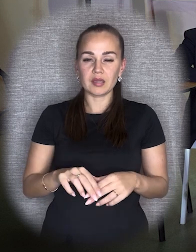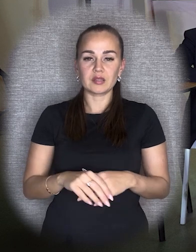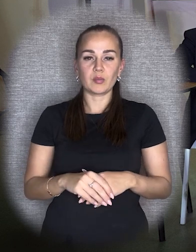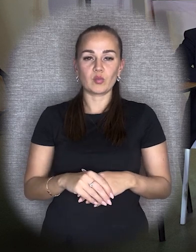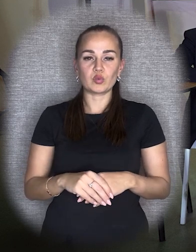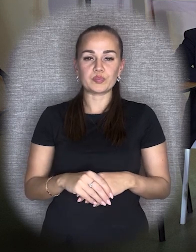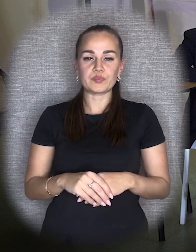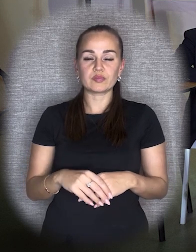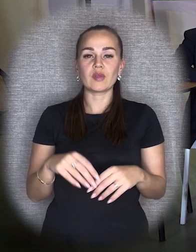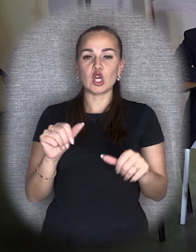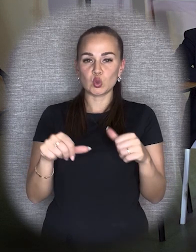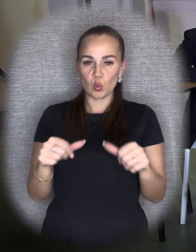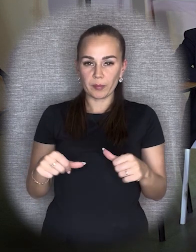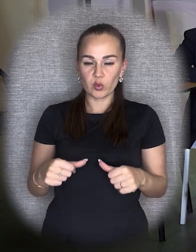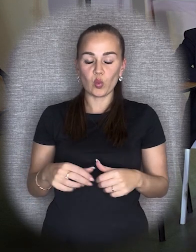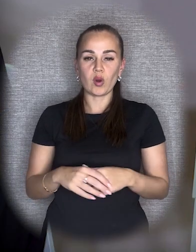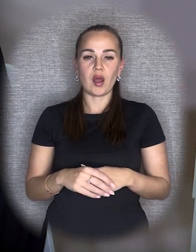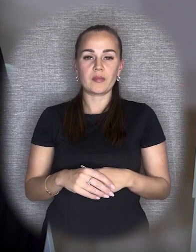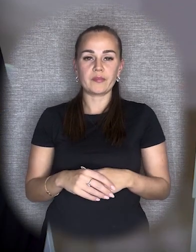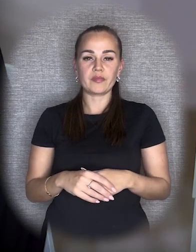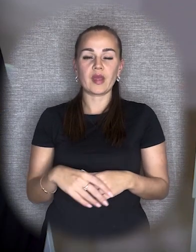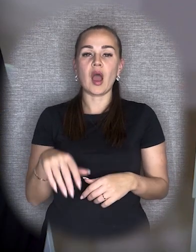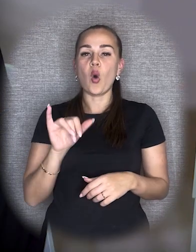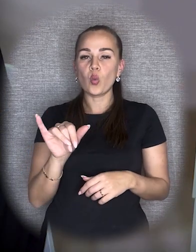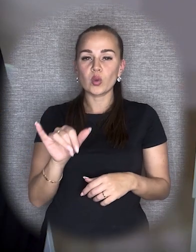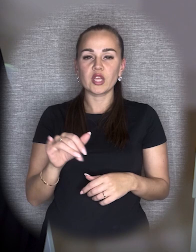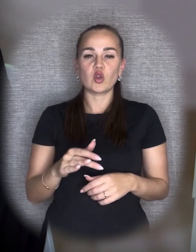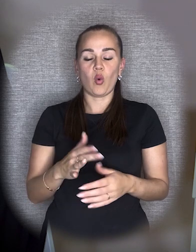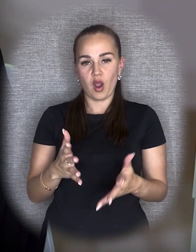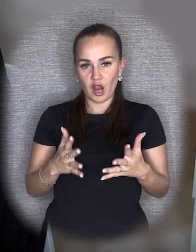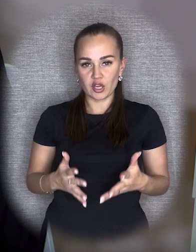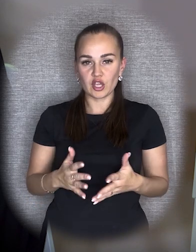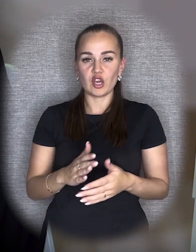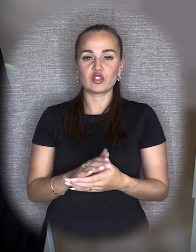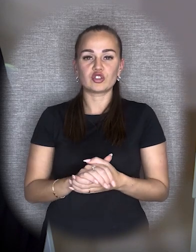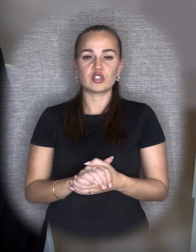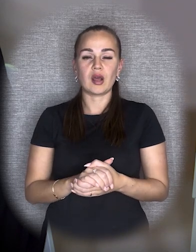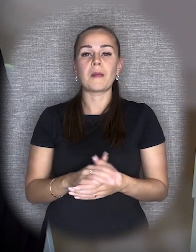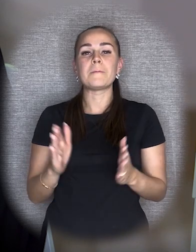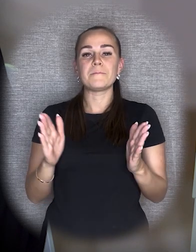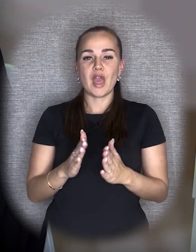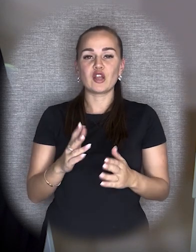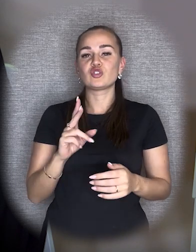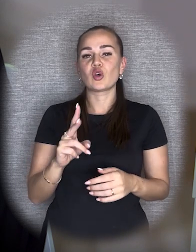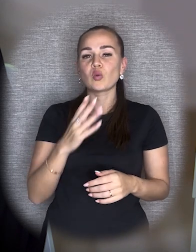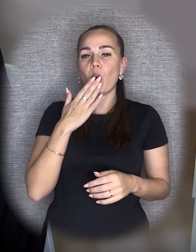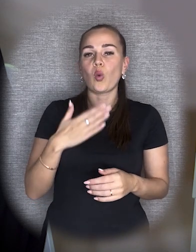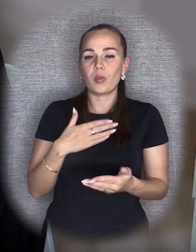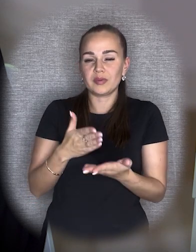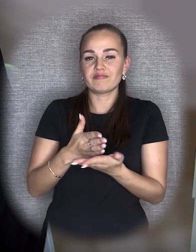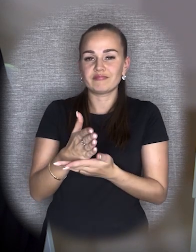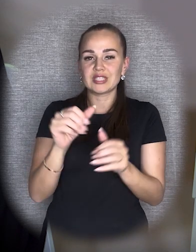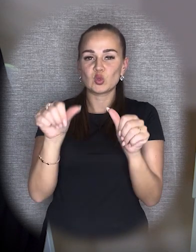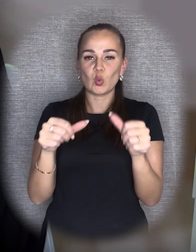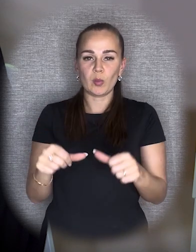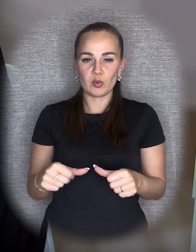что касается скульптуры, то у нее, безусловно, меньше поклонников и меньше тех